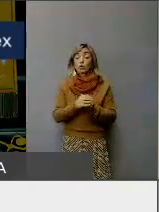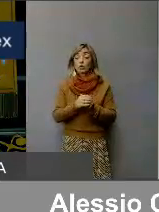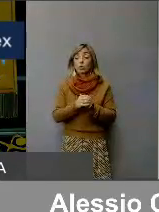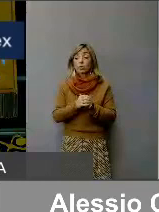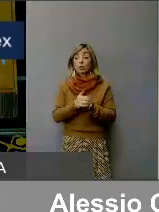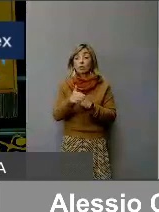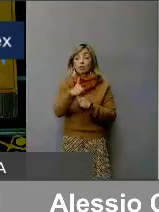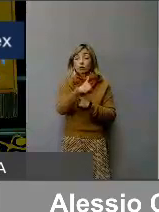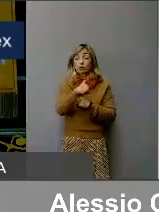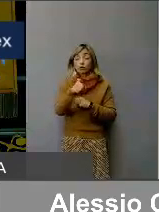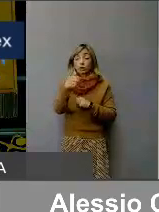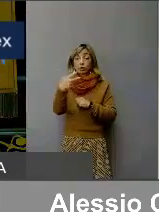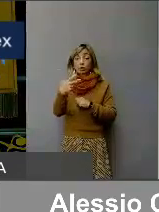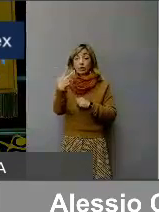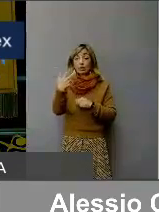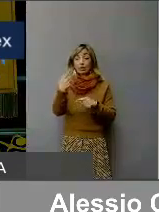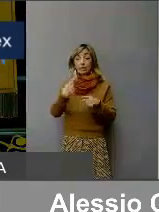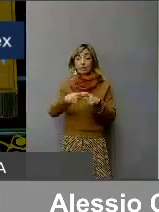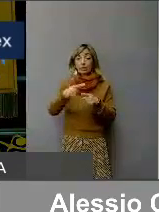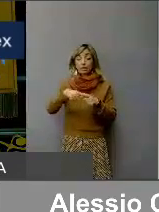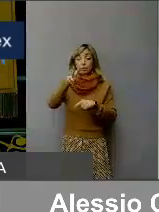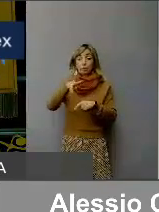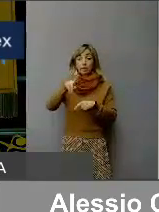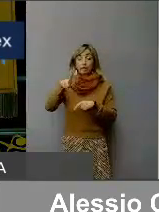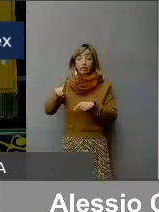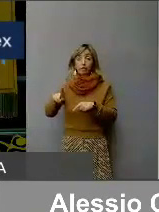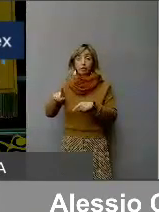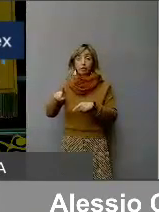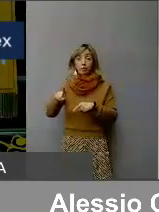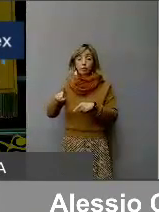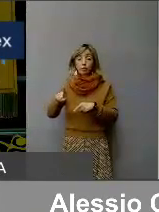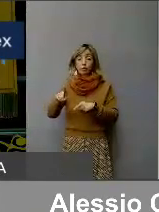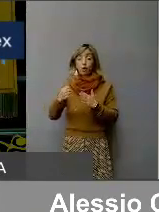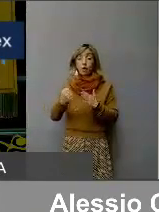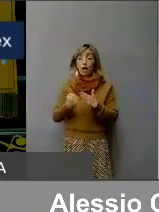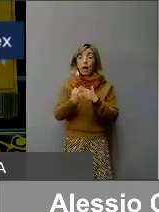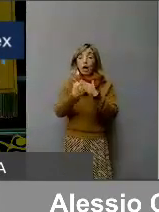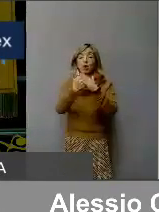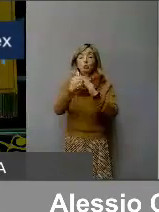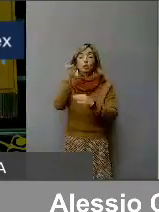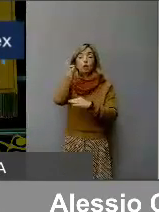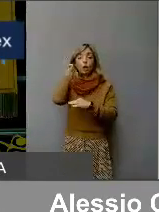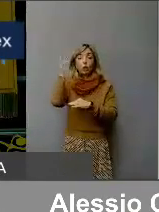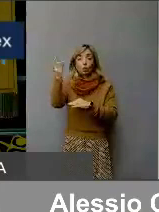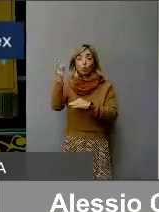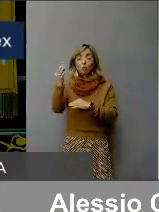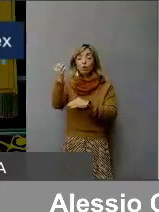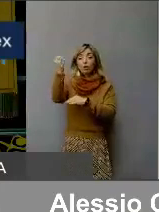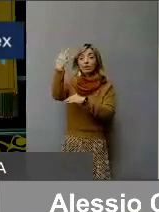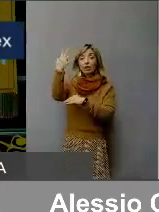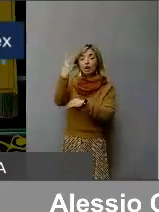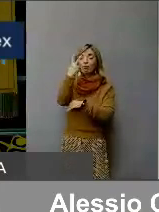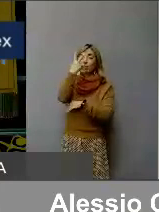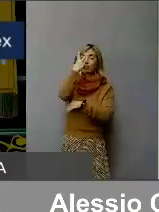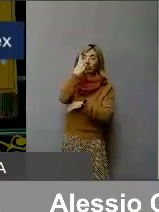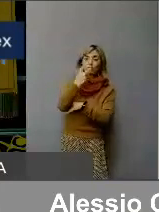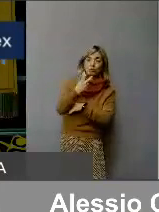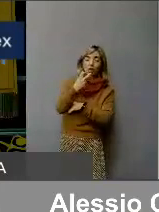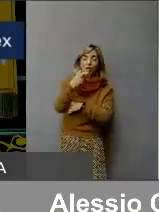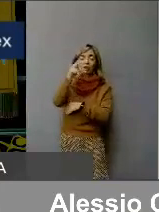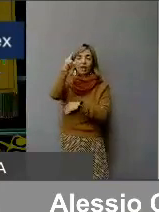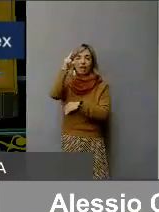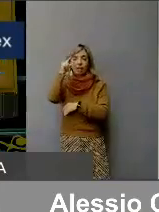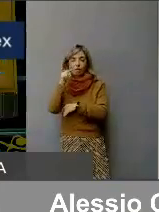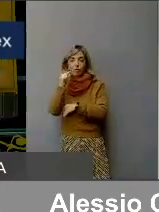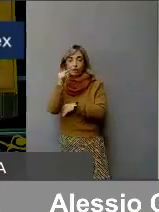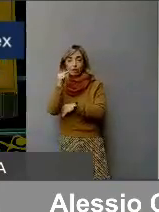103 2021 ausilio acustico insieme per ciechi ed ipovedenti parere della giunta